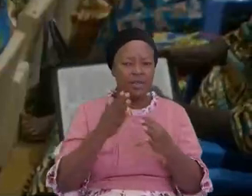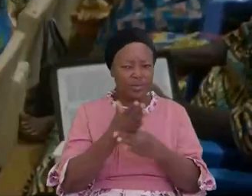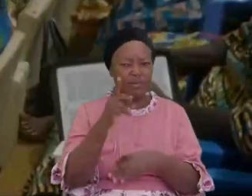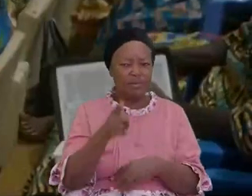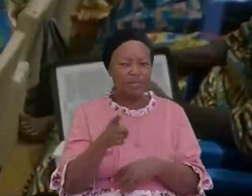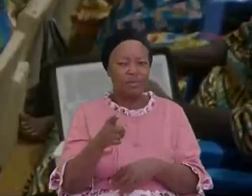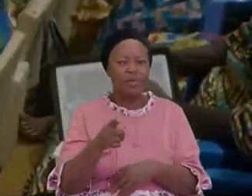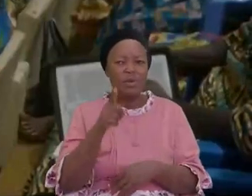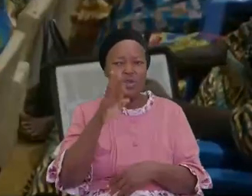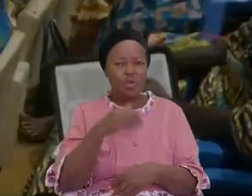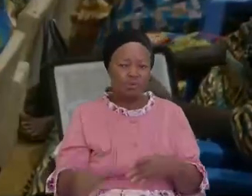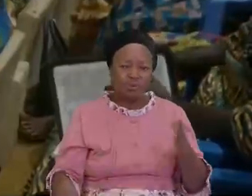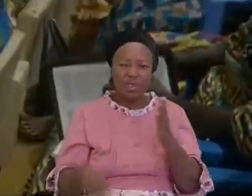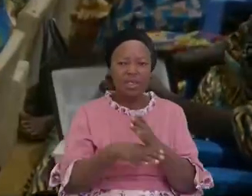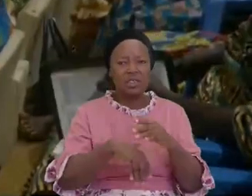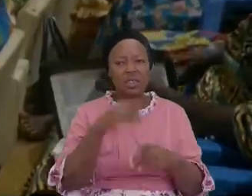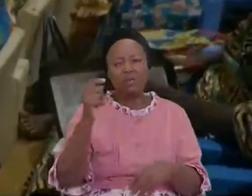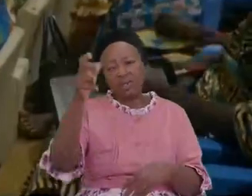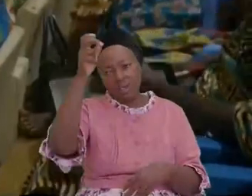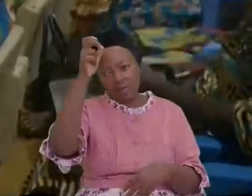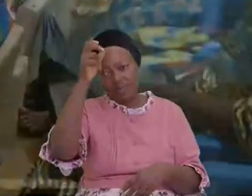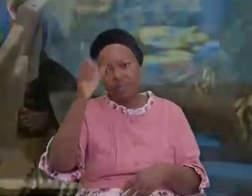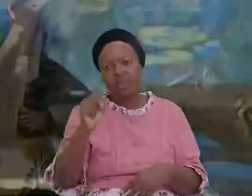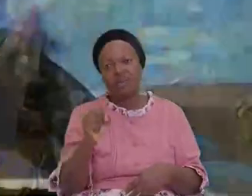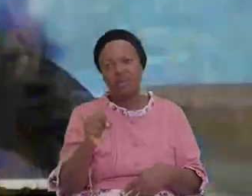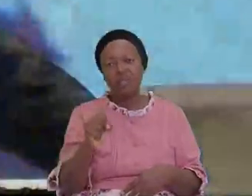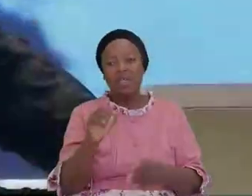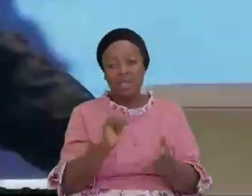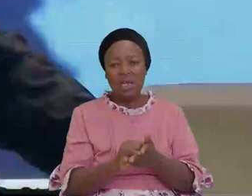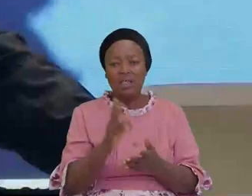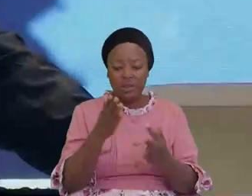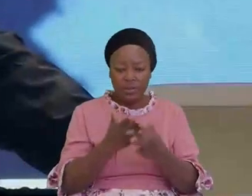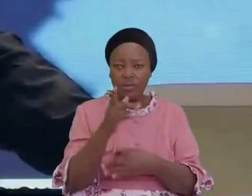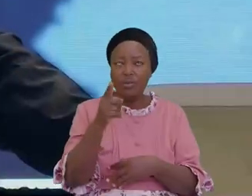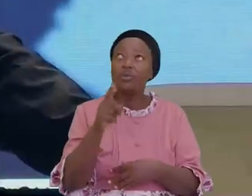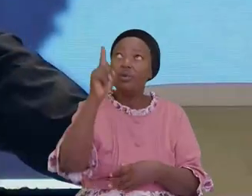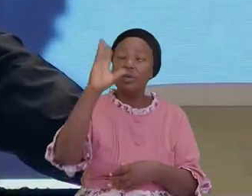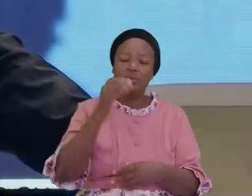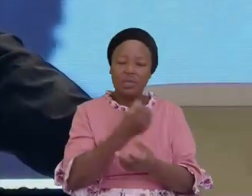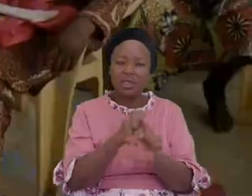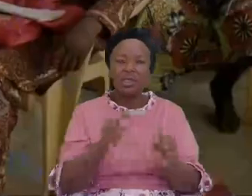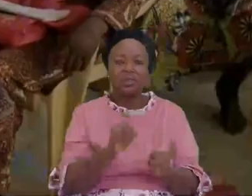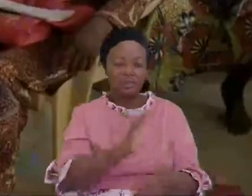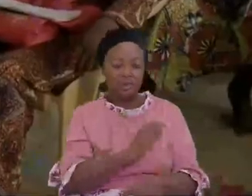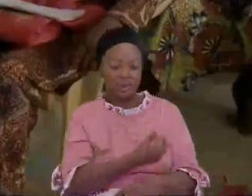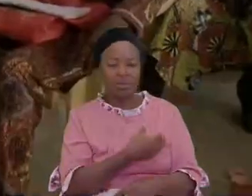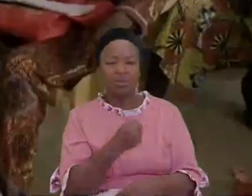Il a dit à travers toi, il va chasser les démons. À travers toi, il va sauver les âmes.